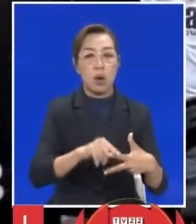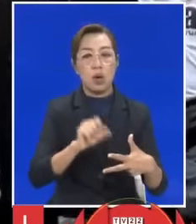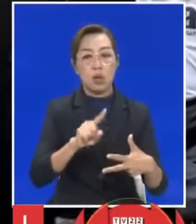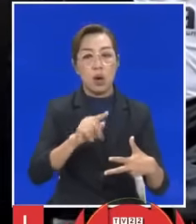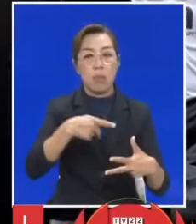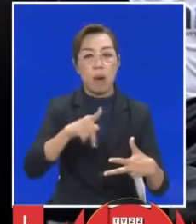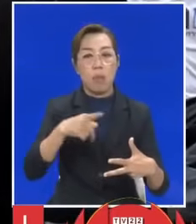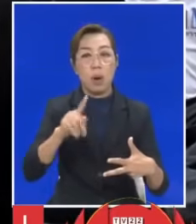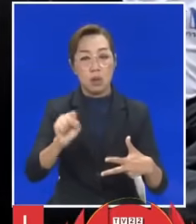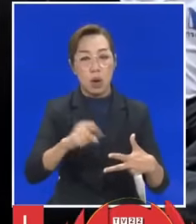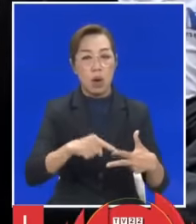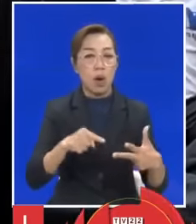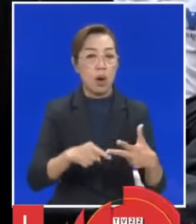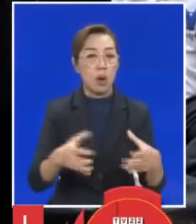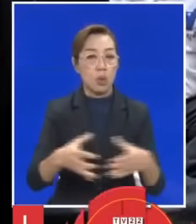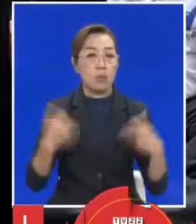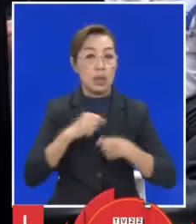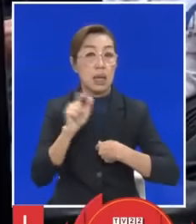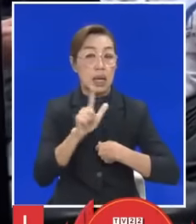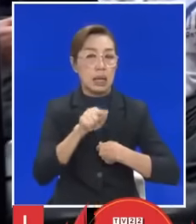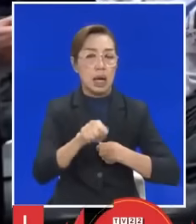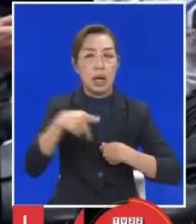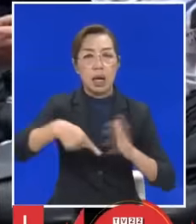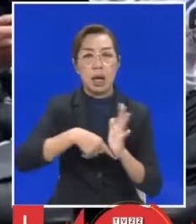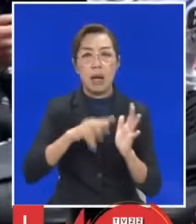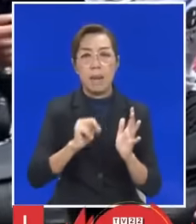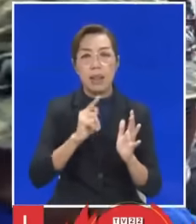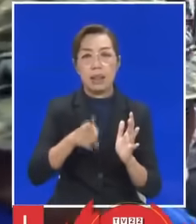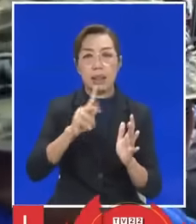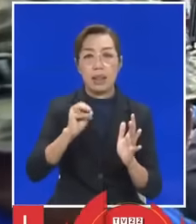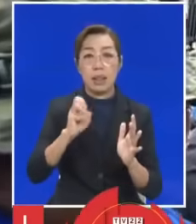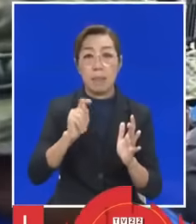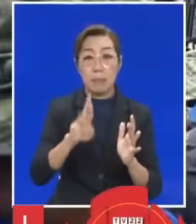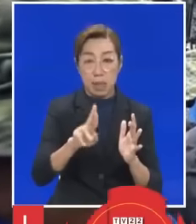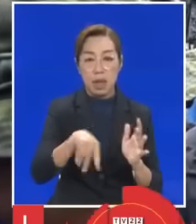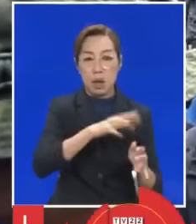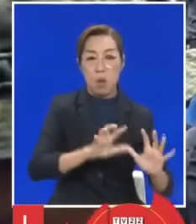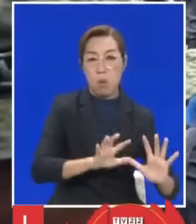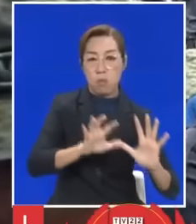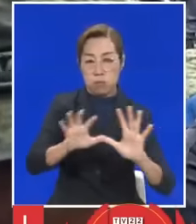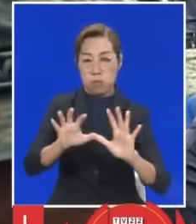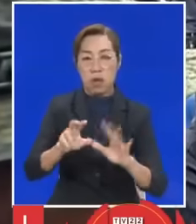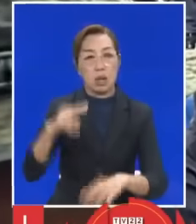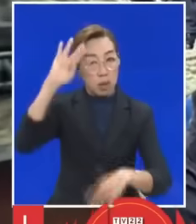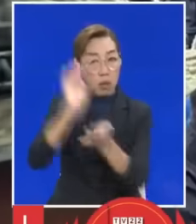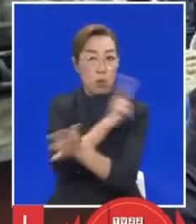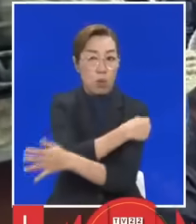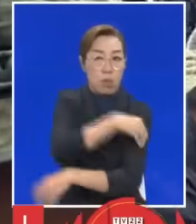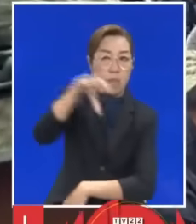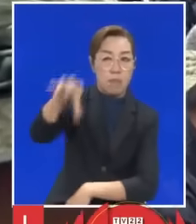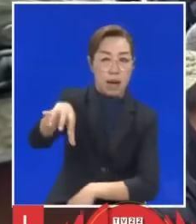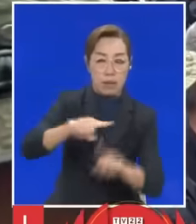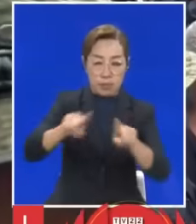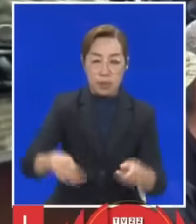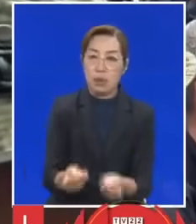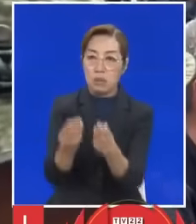ถึงกลุ่มพันธมิตรด้วยนะคะเดินทางมาทำกิจกรรมที่บริเวณด้านหน้าโรงพยาบาลตำรวจค่ะยื่นค้านการพักโทษของคุณ